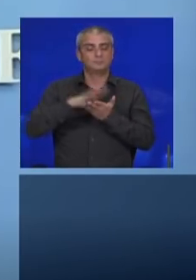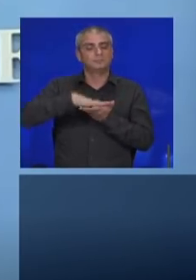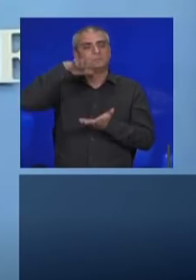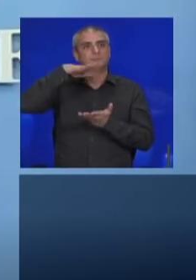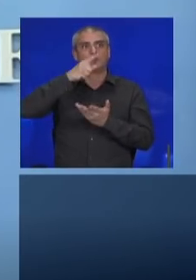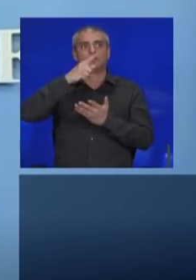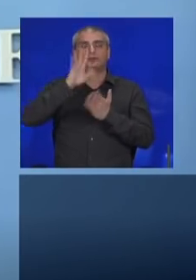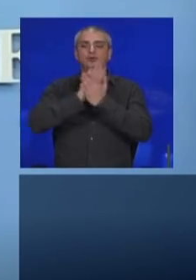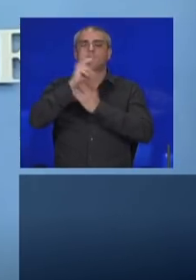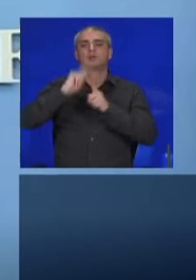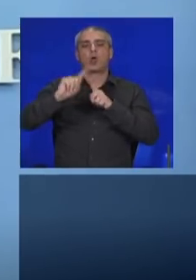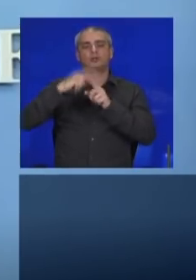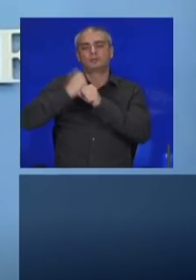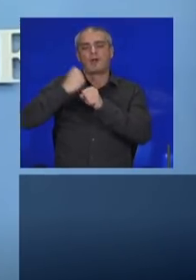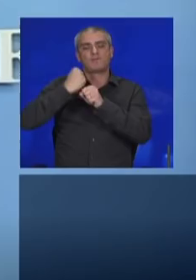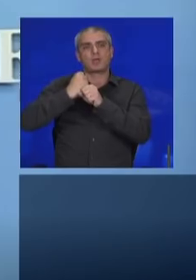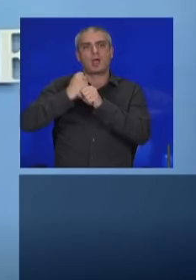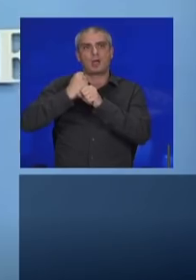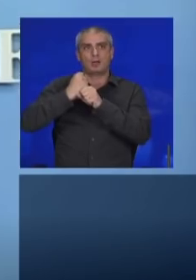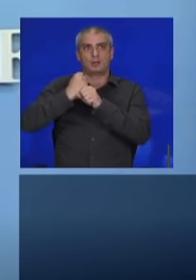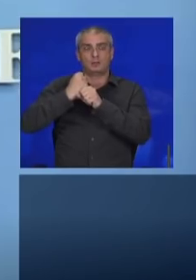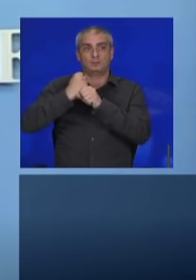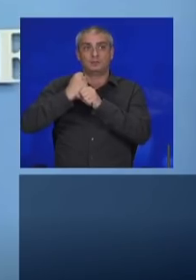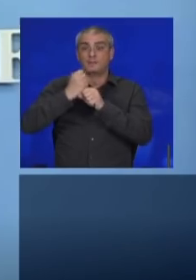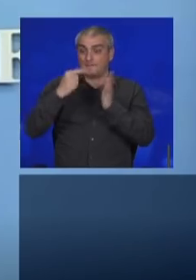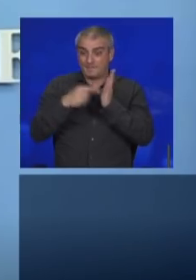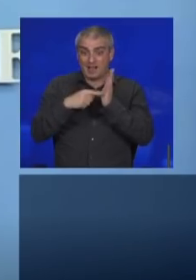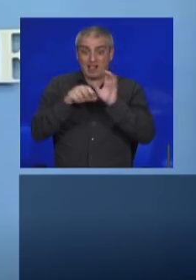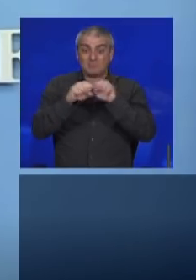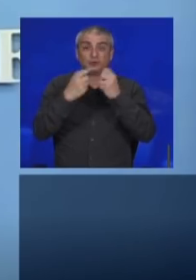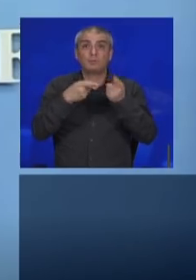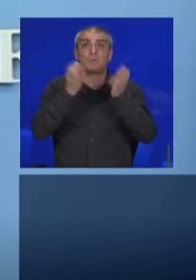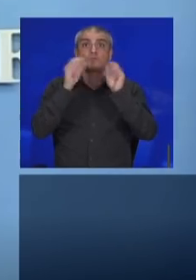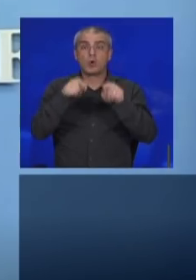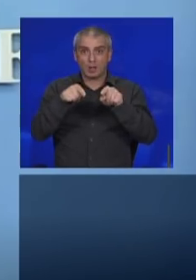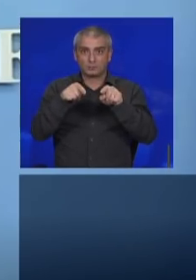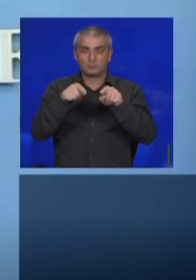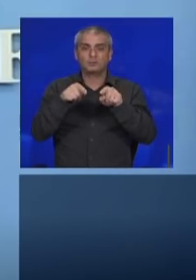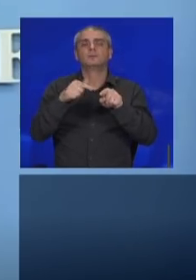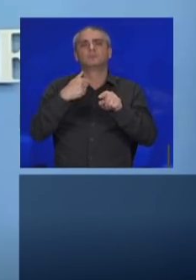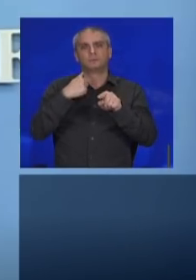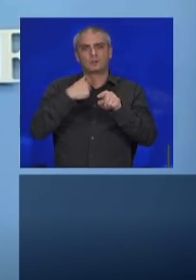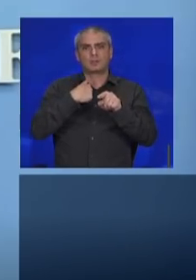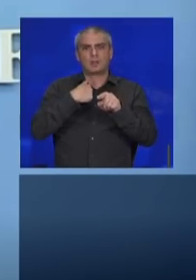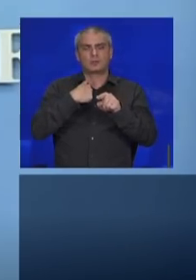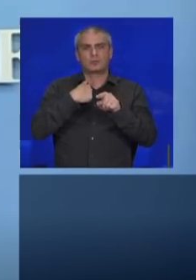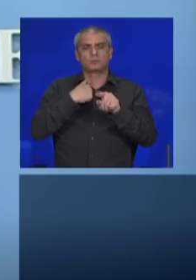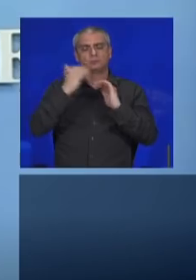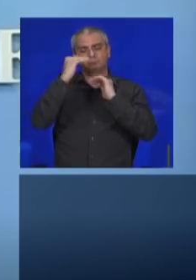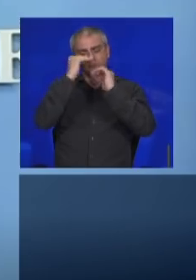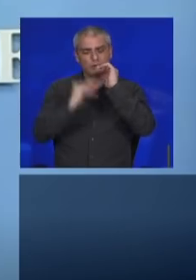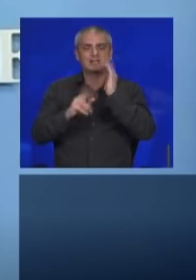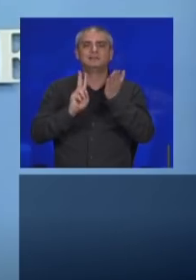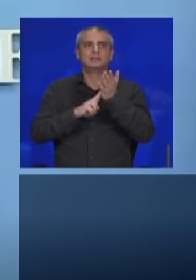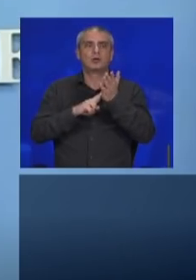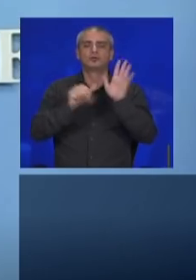חודשי עבודה, 12 חודשי עבודה. בגלל המשבר המיוחד הזה, אנחנו מורידים את הזכאות לשישה